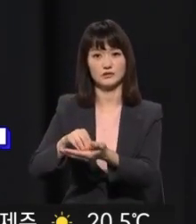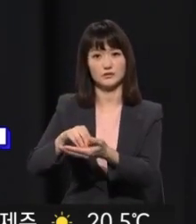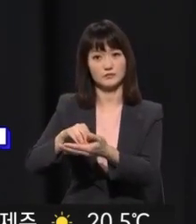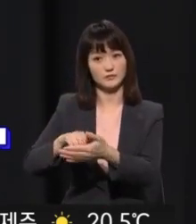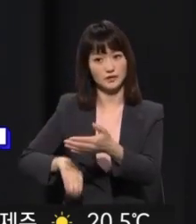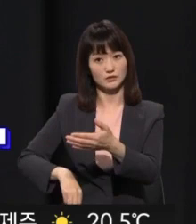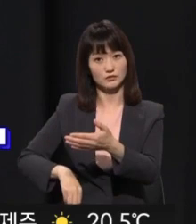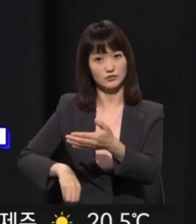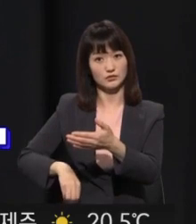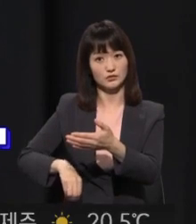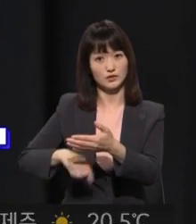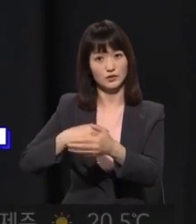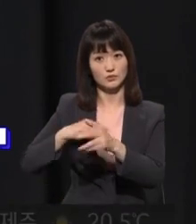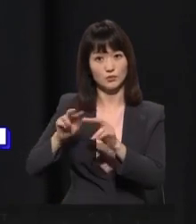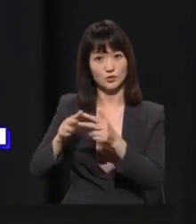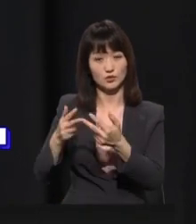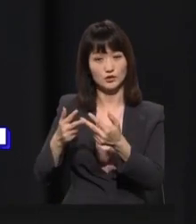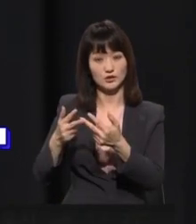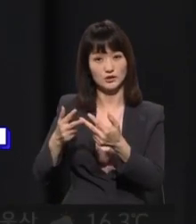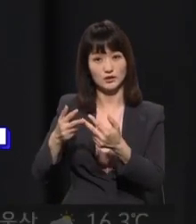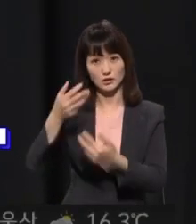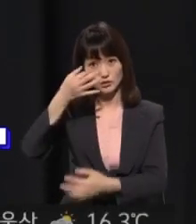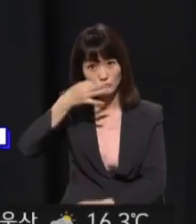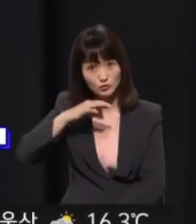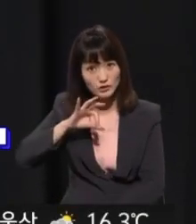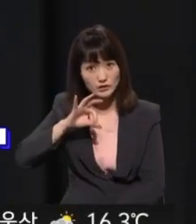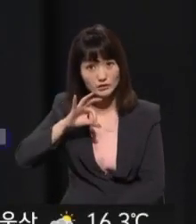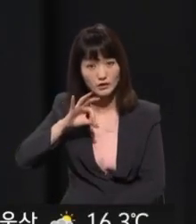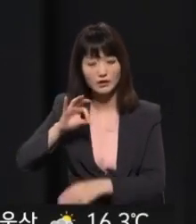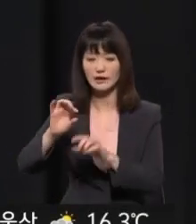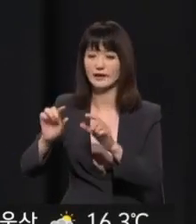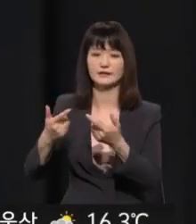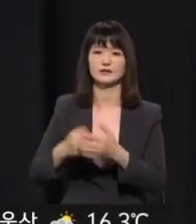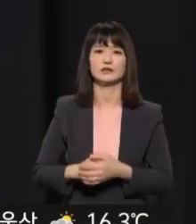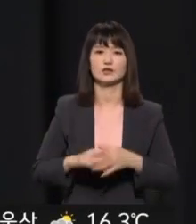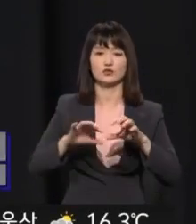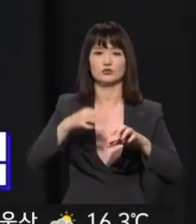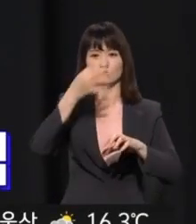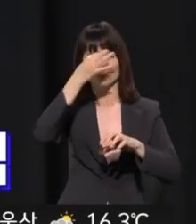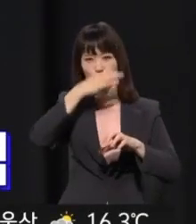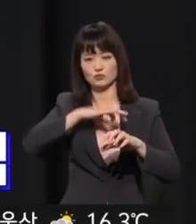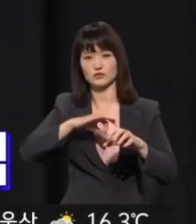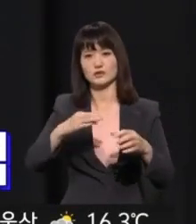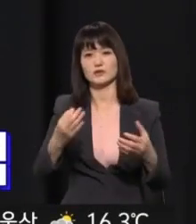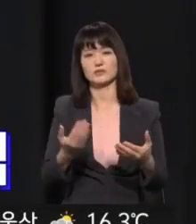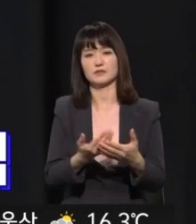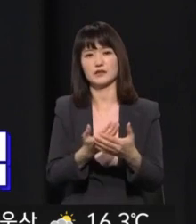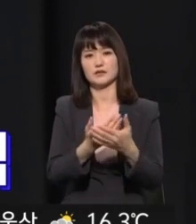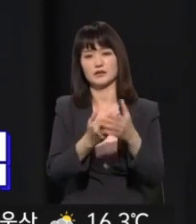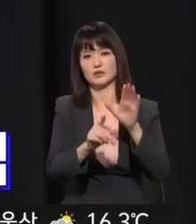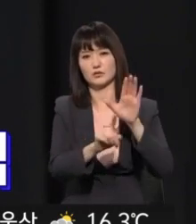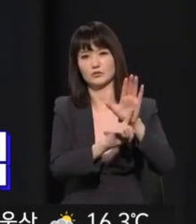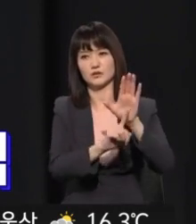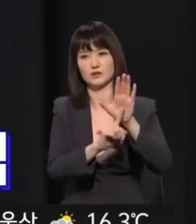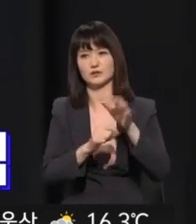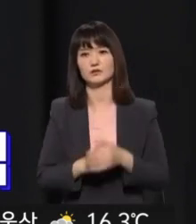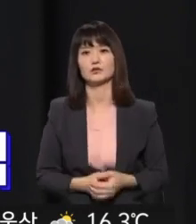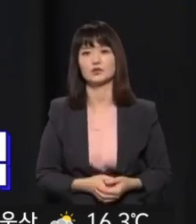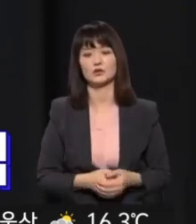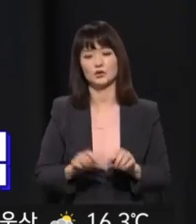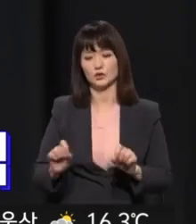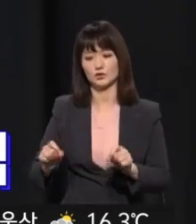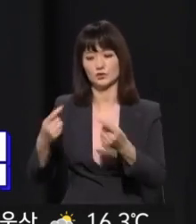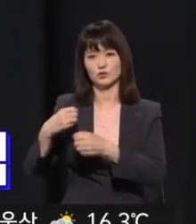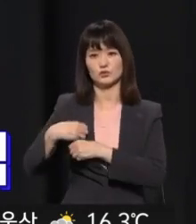도움이 되겠는가. 저희가 그래도 국위 선양을 한 게 있으니까 예. 최대한 봐줄 수 있는 편의는 같은 날 이때 해서 뭐